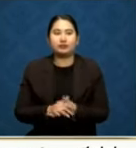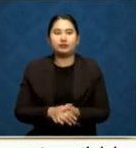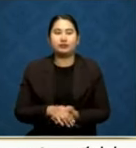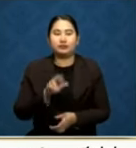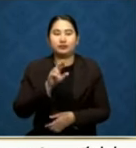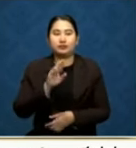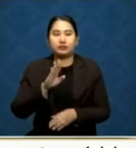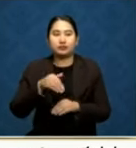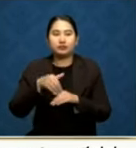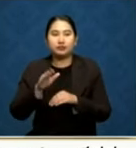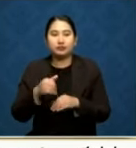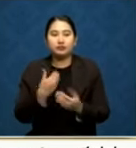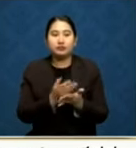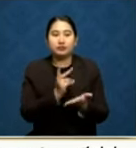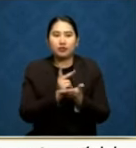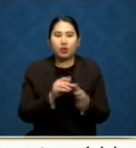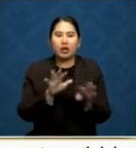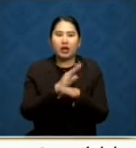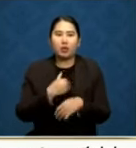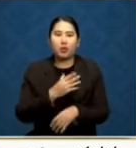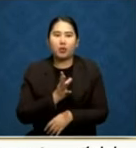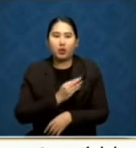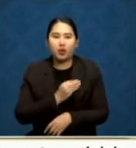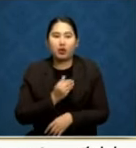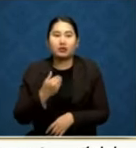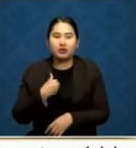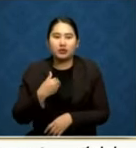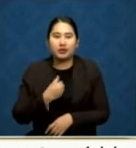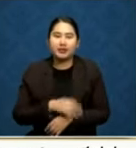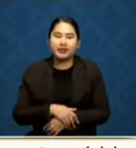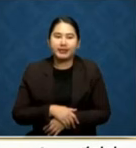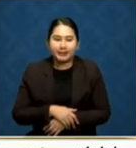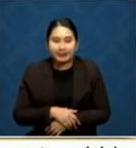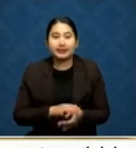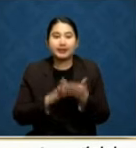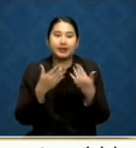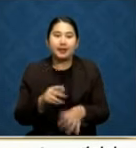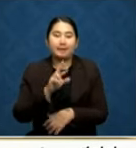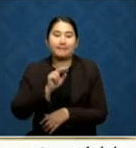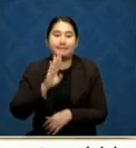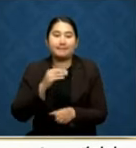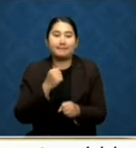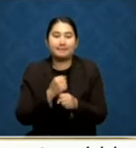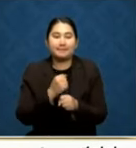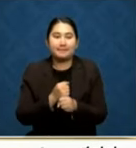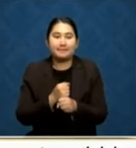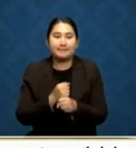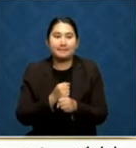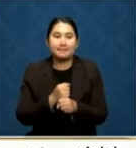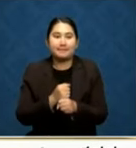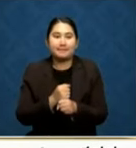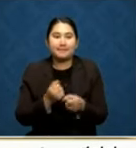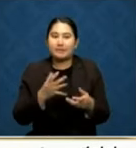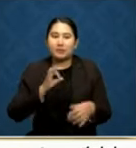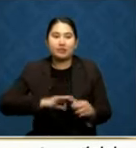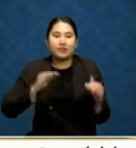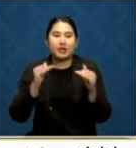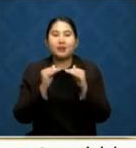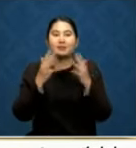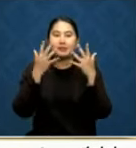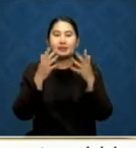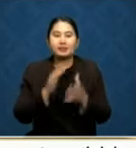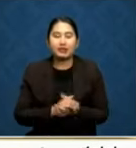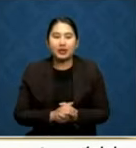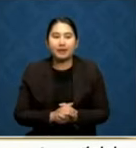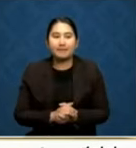ก็กลัวว่าจะถูกทวงนไม่เป็นธรรมอุตสาห์เข้าไปในระบบก็ยังเป็ไมเปนธรรมอีก แต